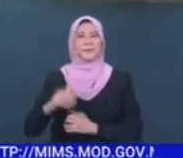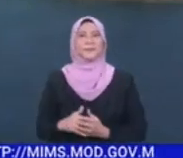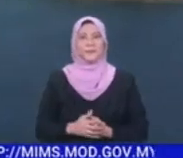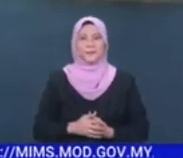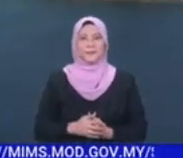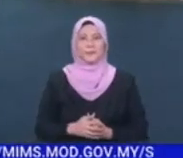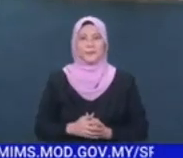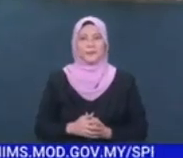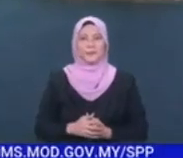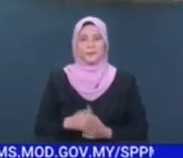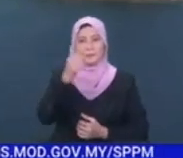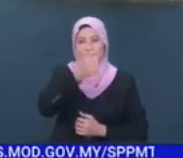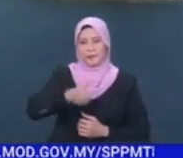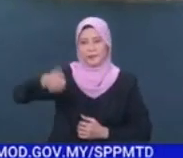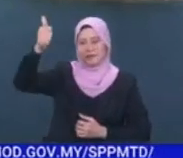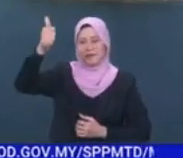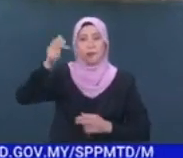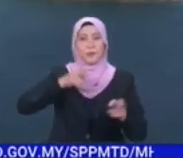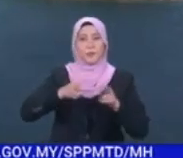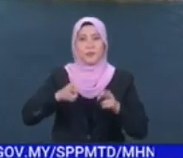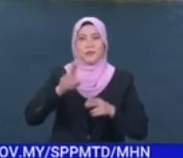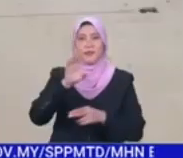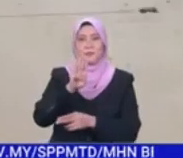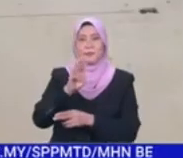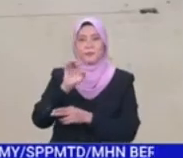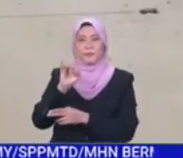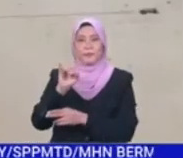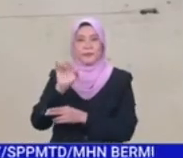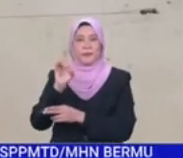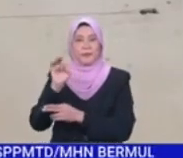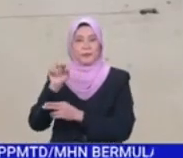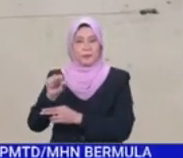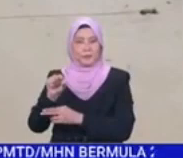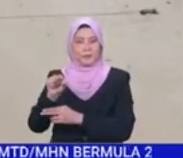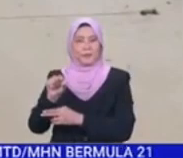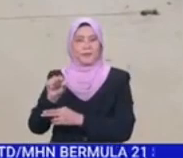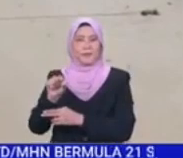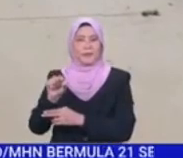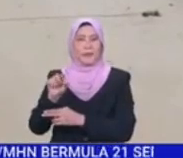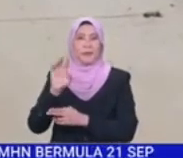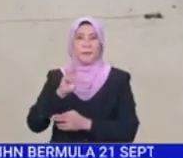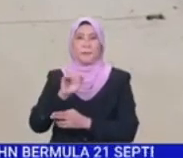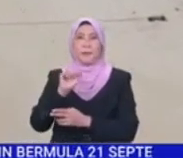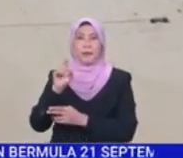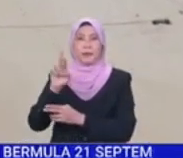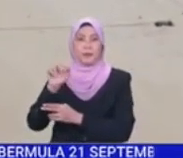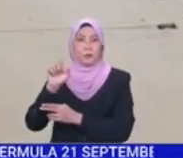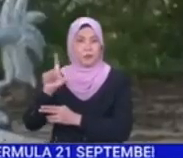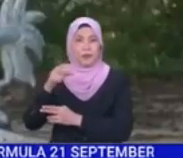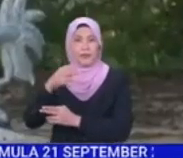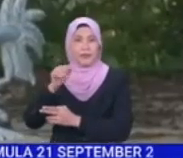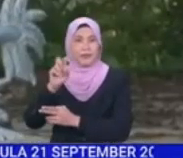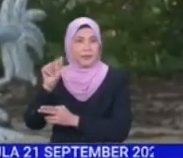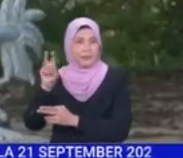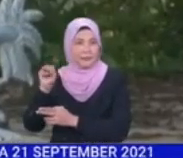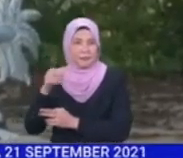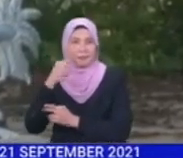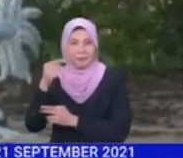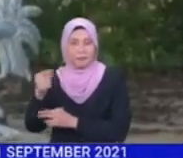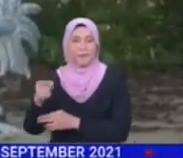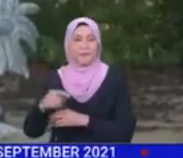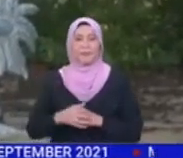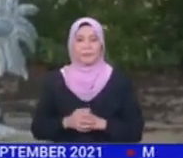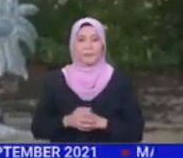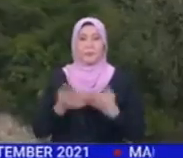jadiadi pengarah urusan bidong Heritage travel Senan berhad Badrul hisham Zaki berkata keindahan terumbu karang peninggalan